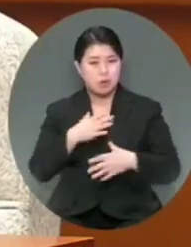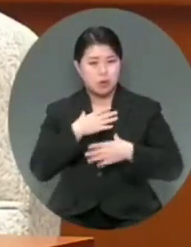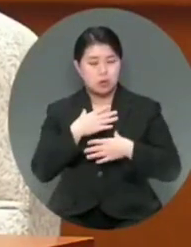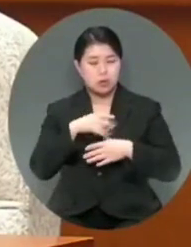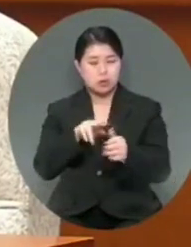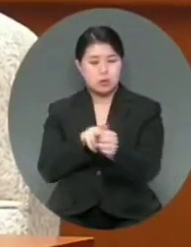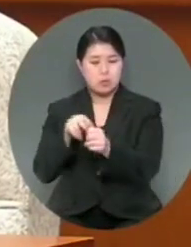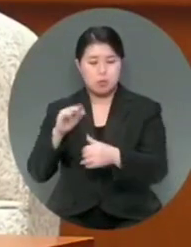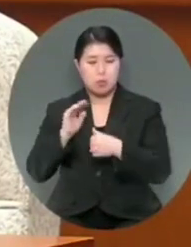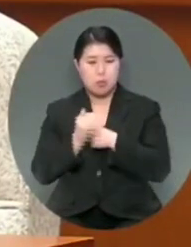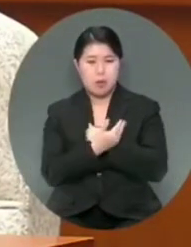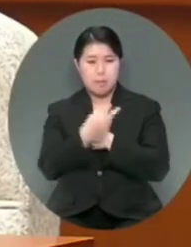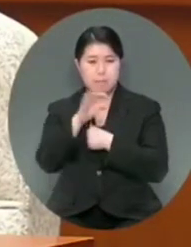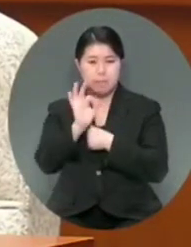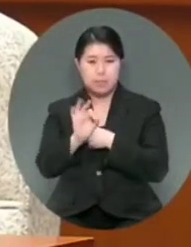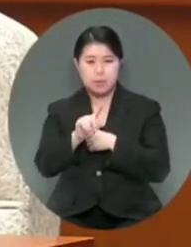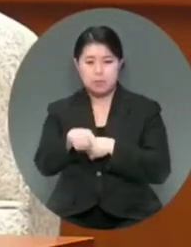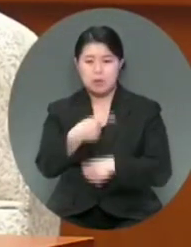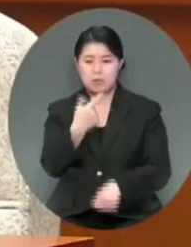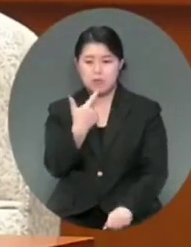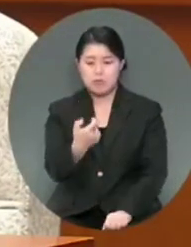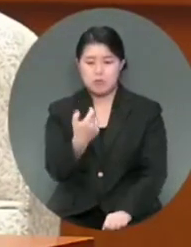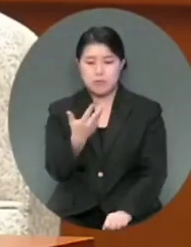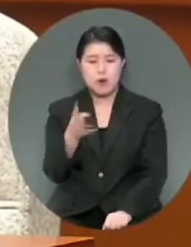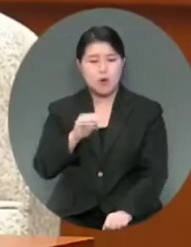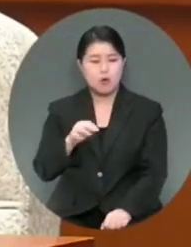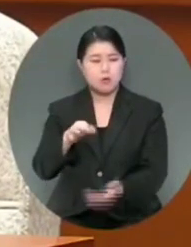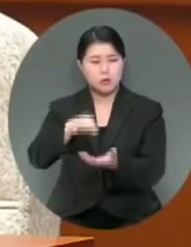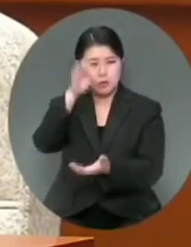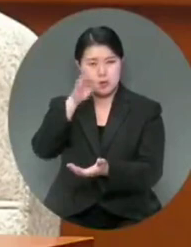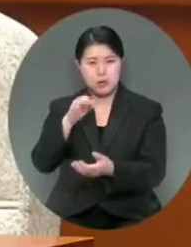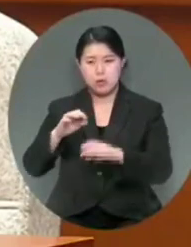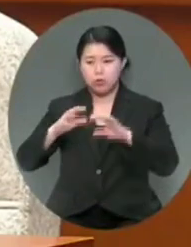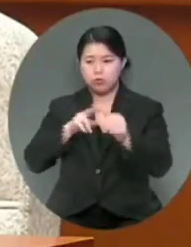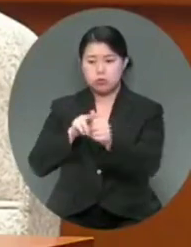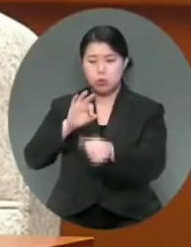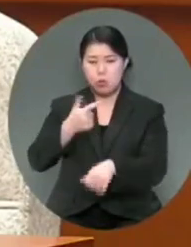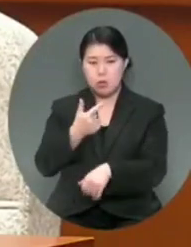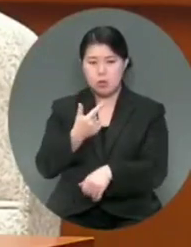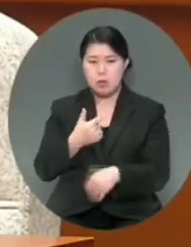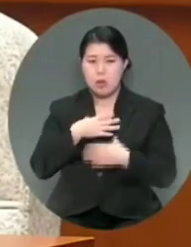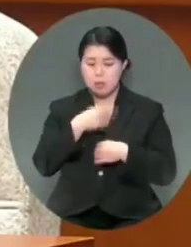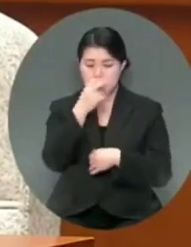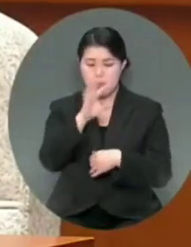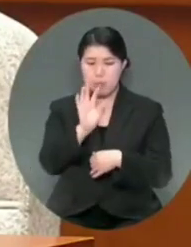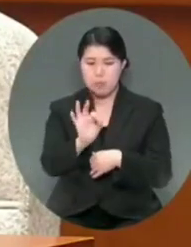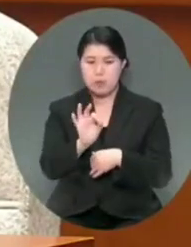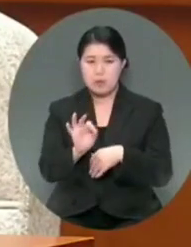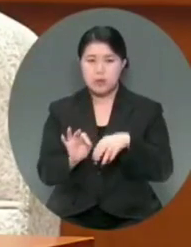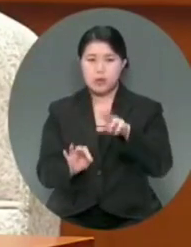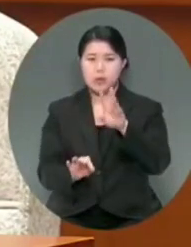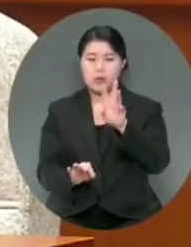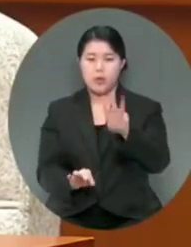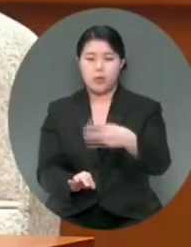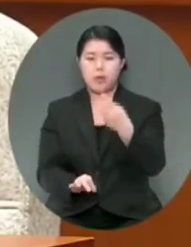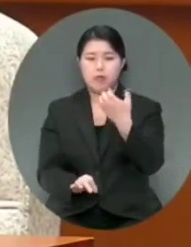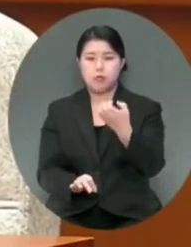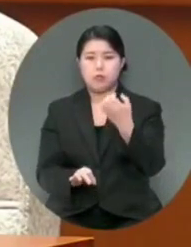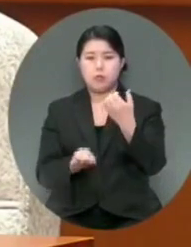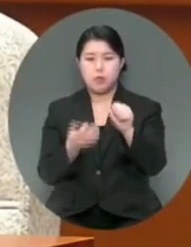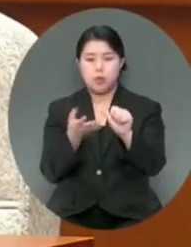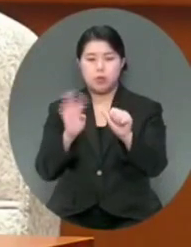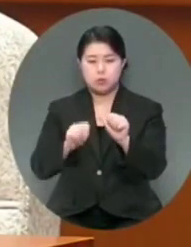정보보안비를 166.8억 원 증액했고, 국정원은 안보비를 393억 원을 증액,